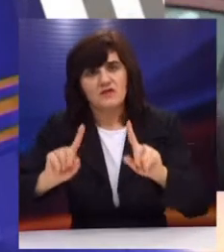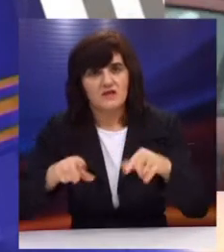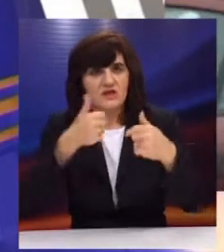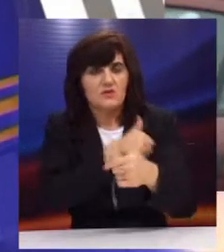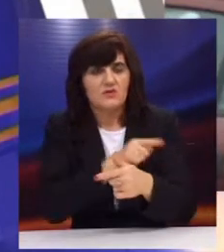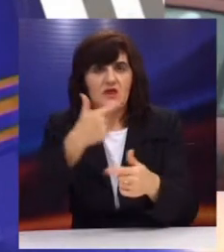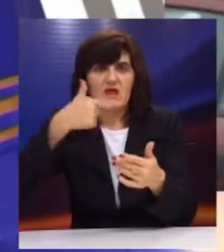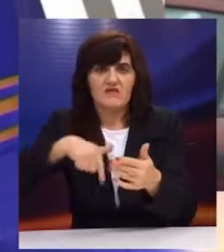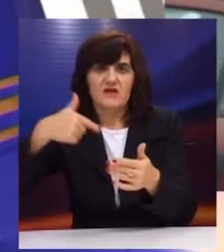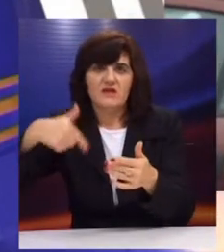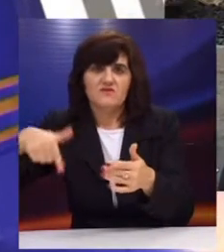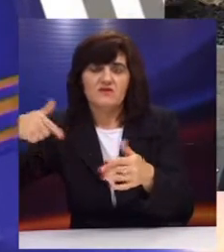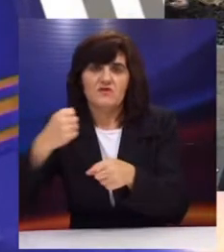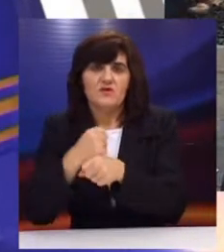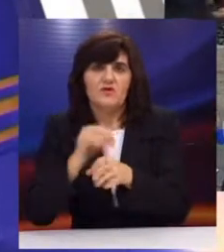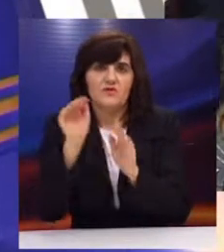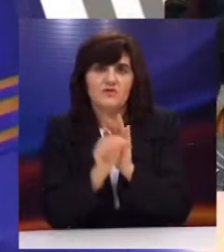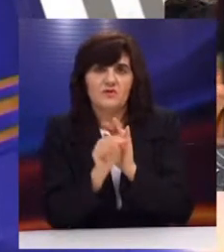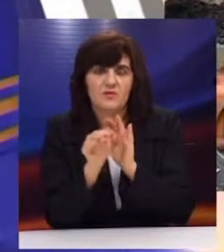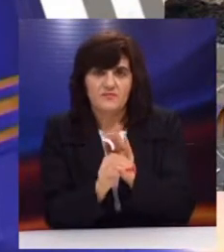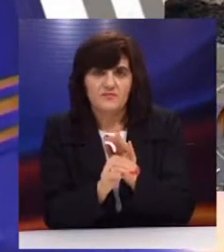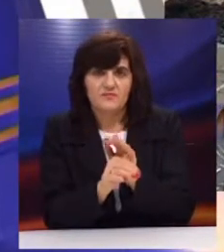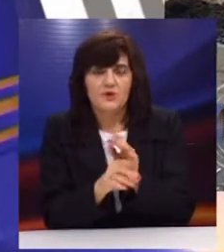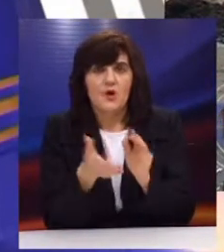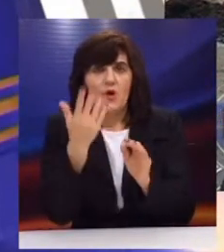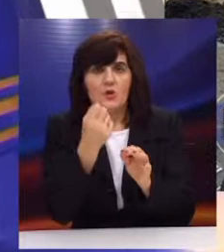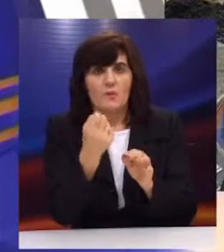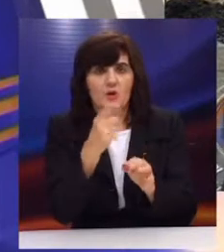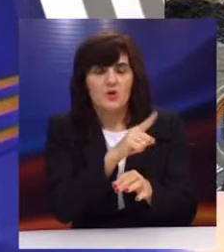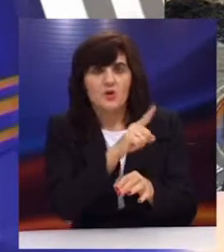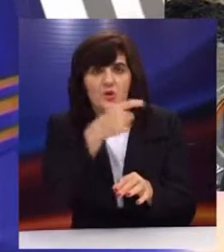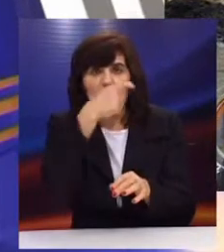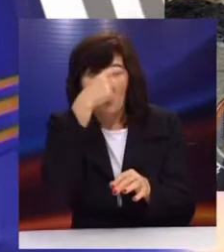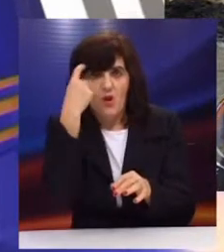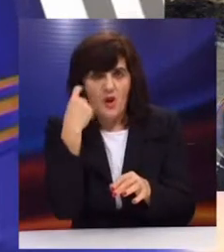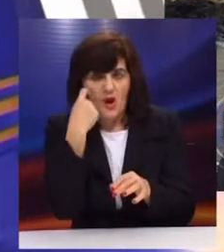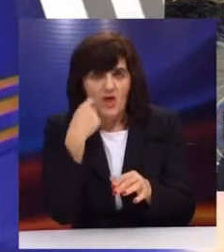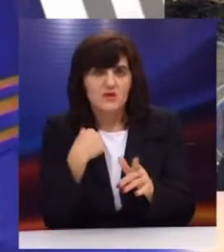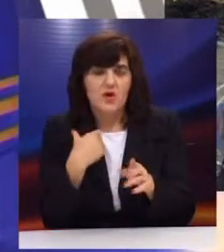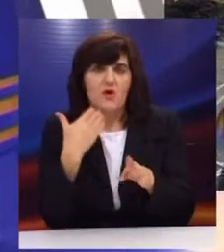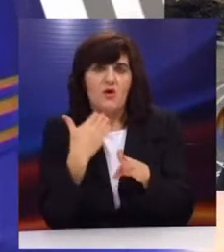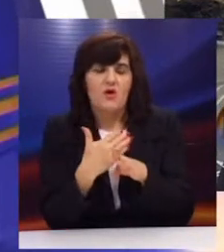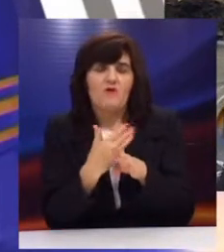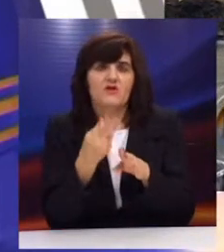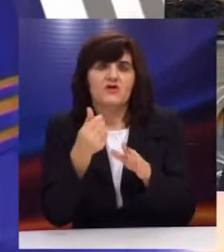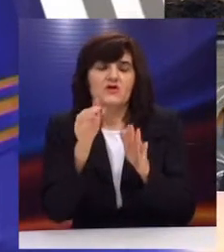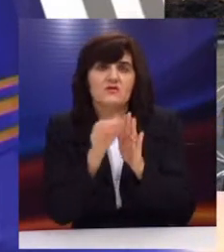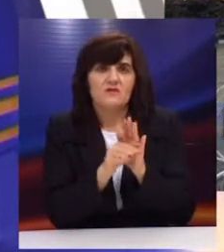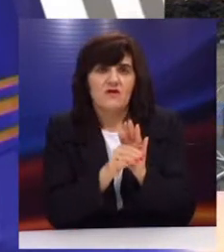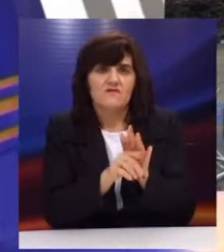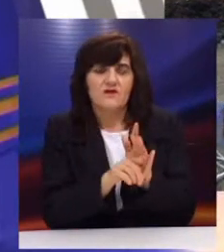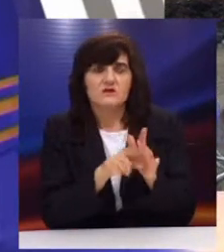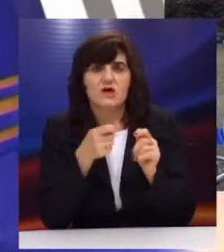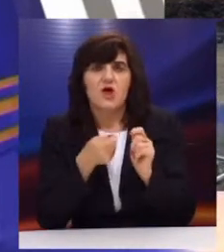po 2000 dinara. Od proleća do leta, dok ne pokisne sve i tako da bude suvo,